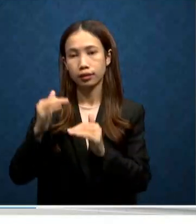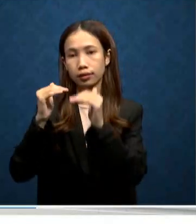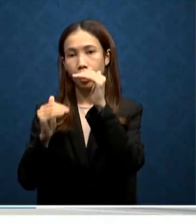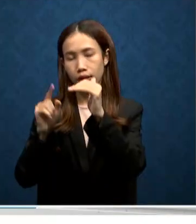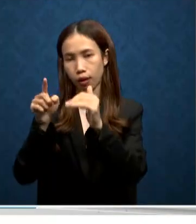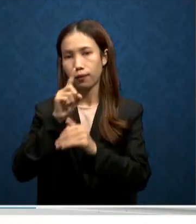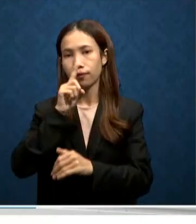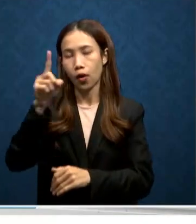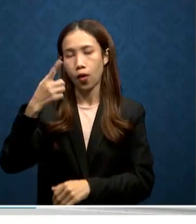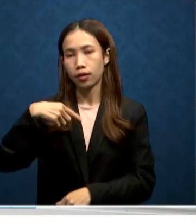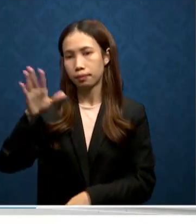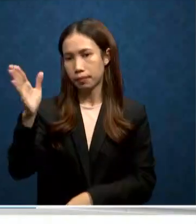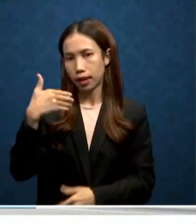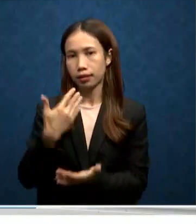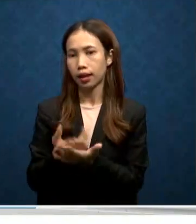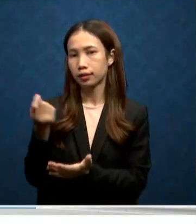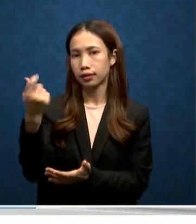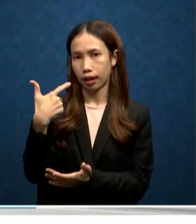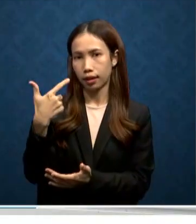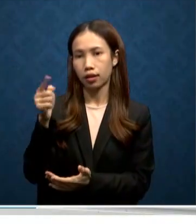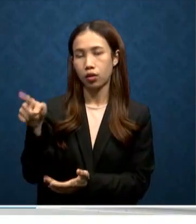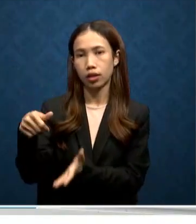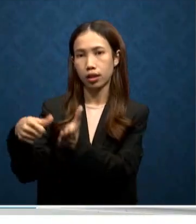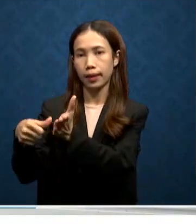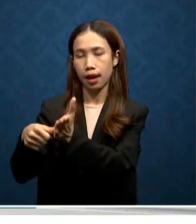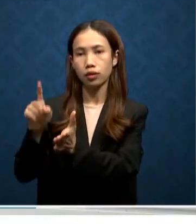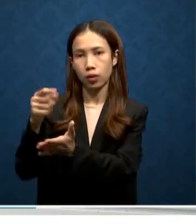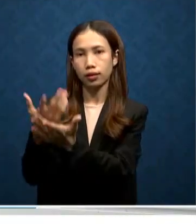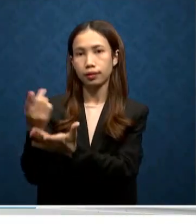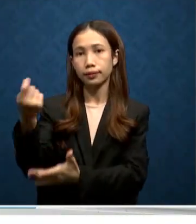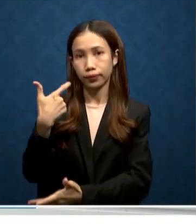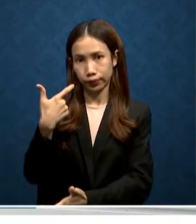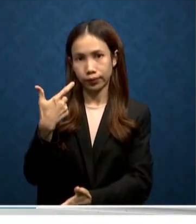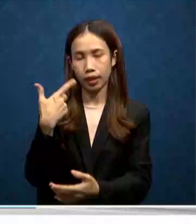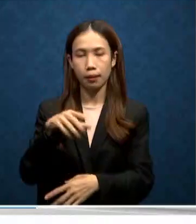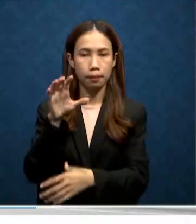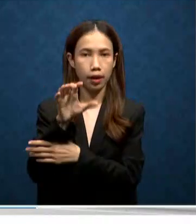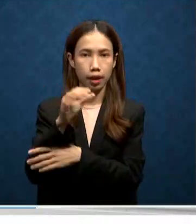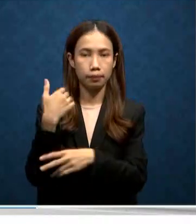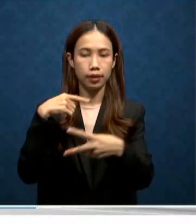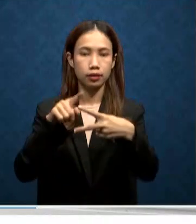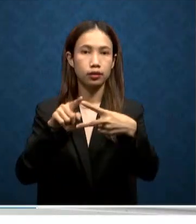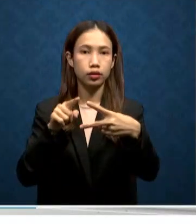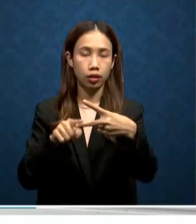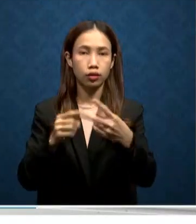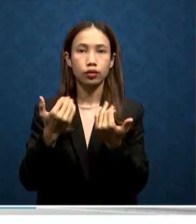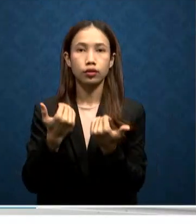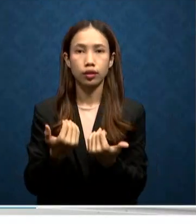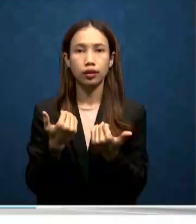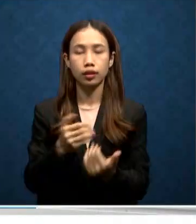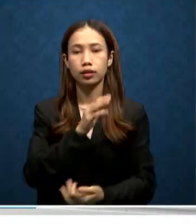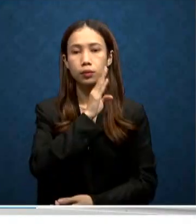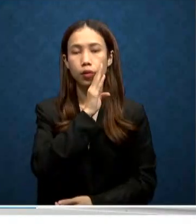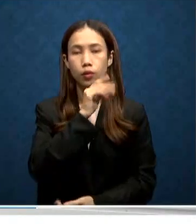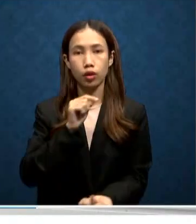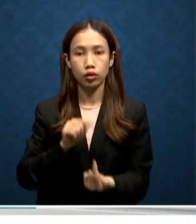บังคับคดีเอากับคนที่ค้างอยู่การบังคับคดีเนี่ยมีอยู่ 2รูปแบบครับทุกวันนี้เราถ้าไปใช้